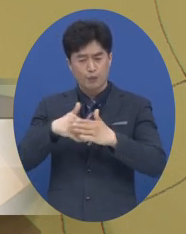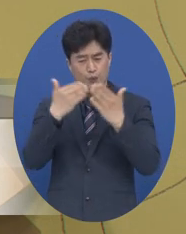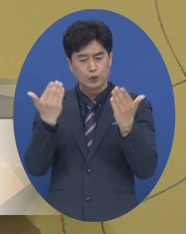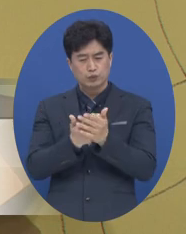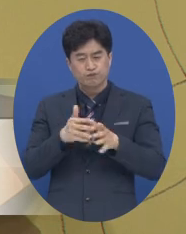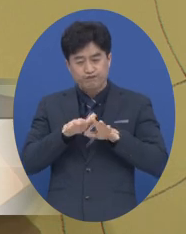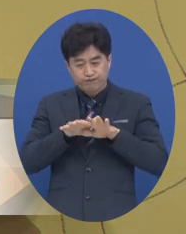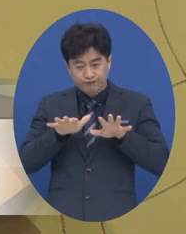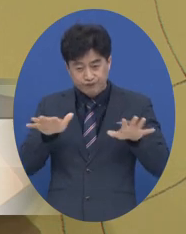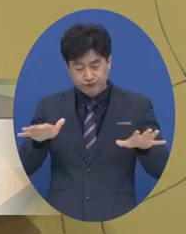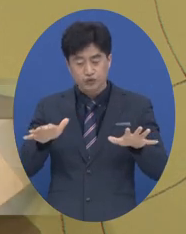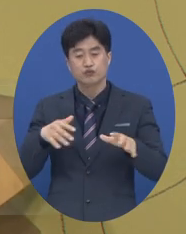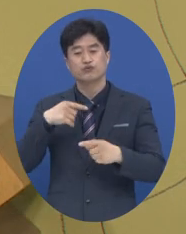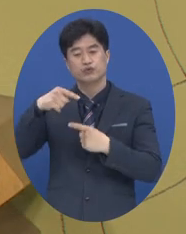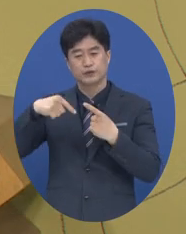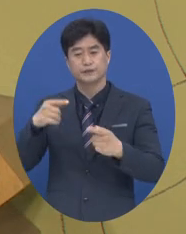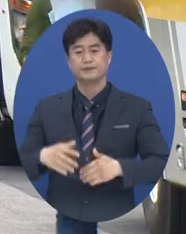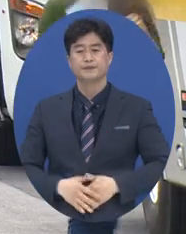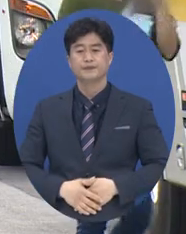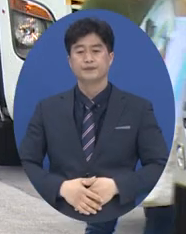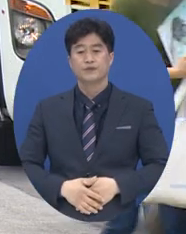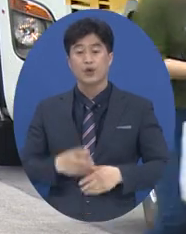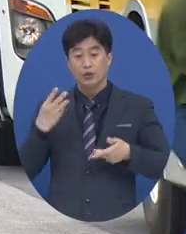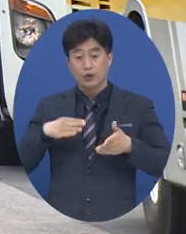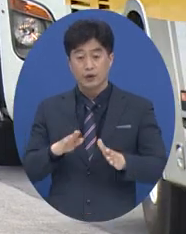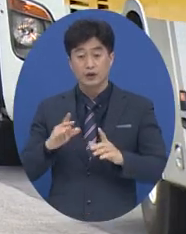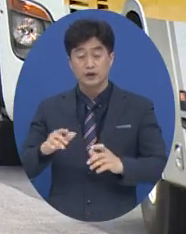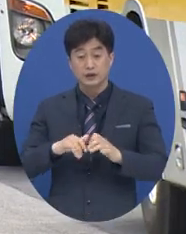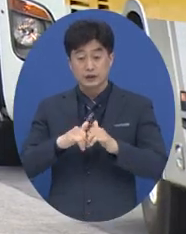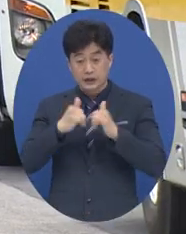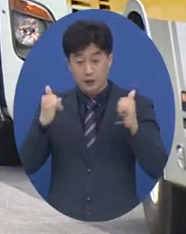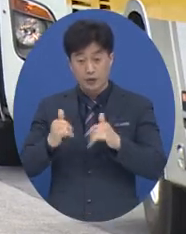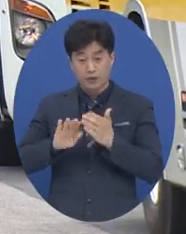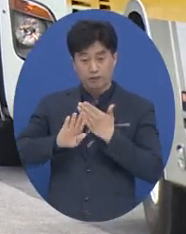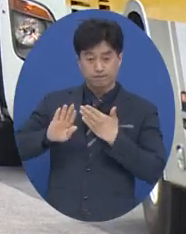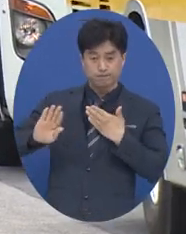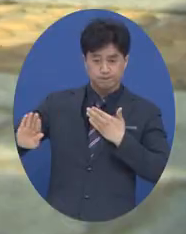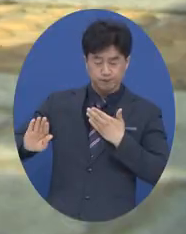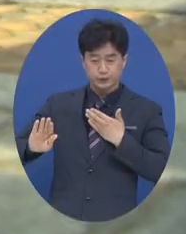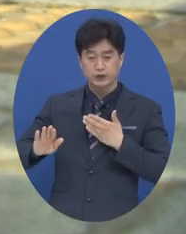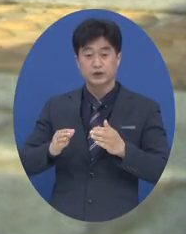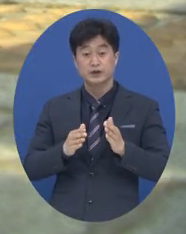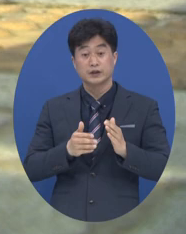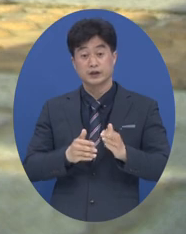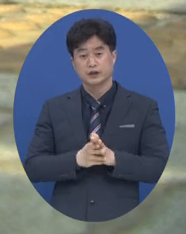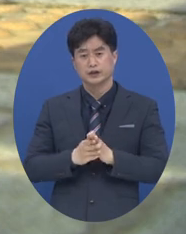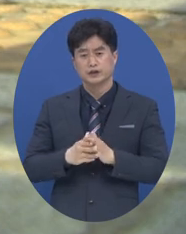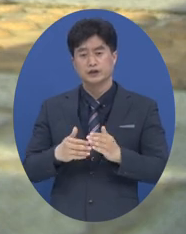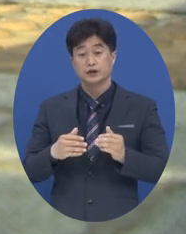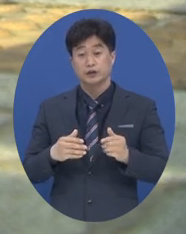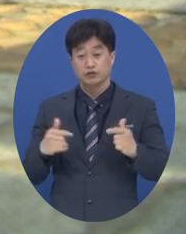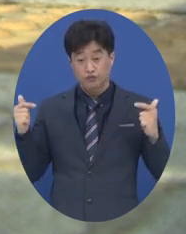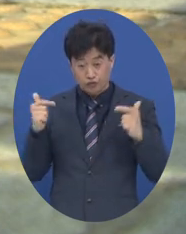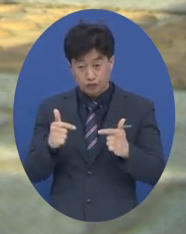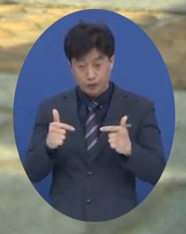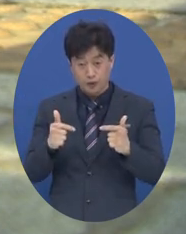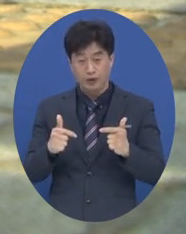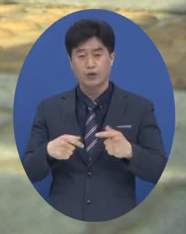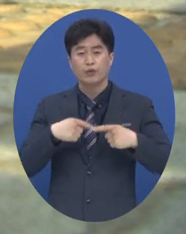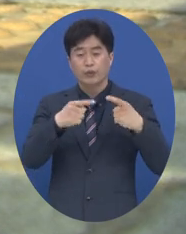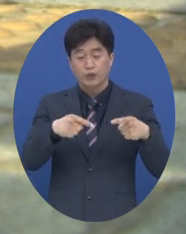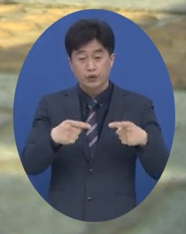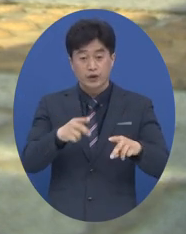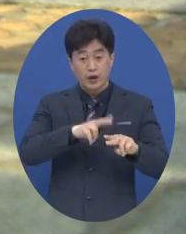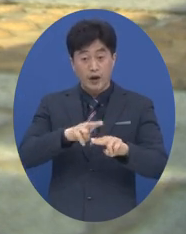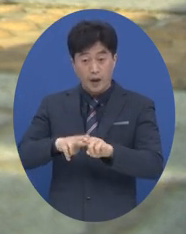복지시설 전체로 확대해서 운영하고 있습니다. 경기도는 사회적 거리두기 단계가 완화되면 휠체어 탑승이